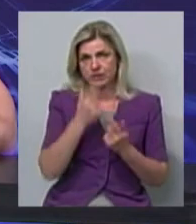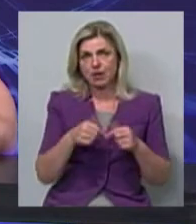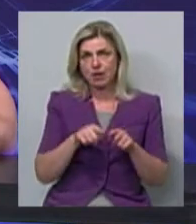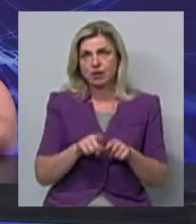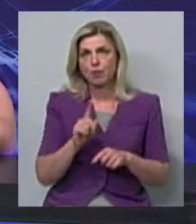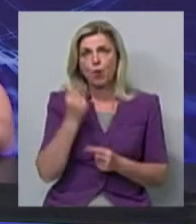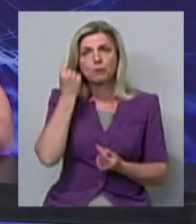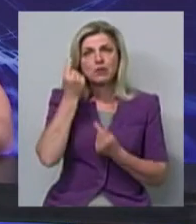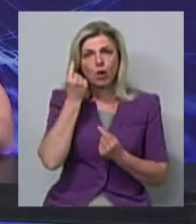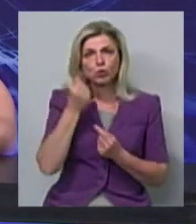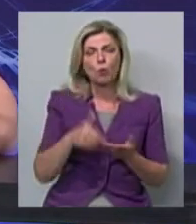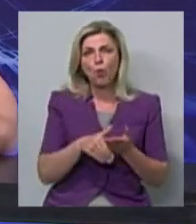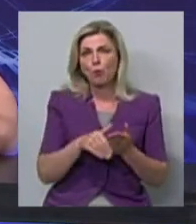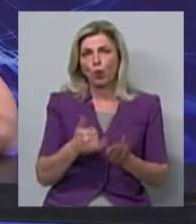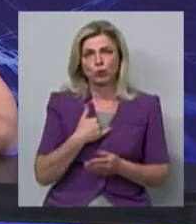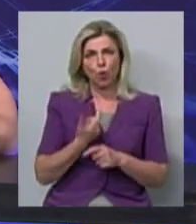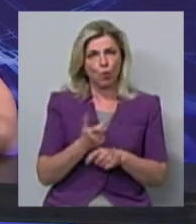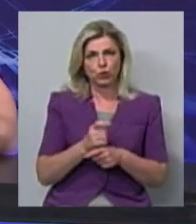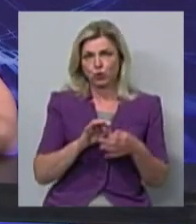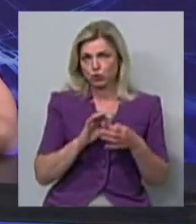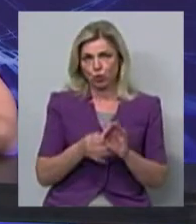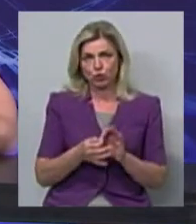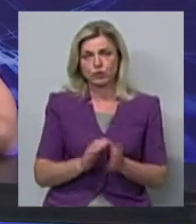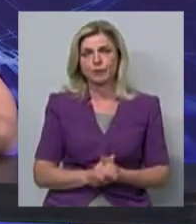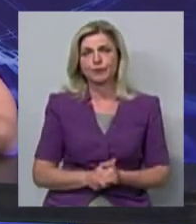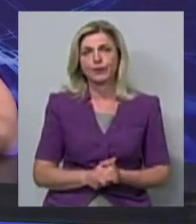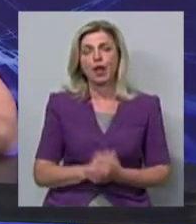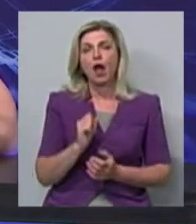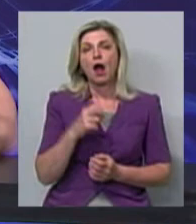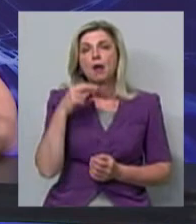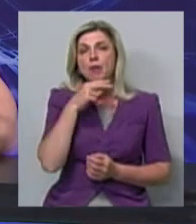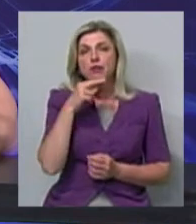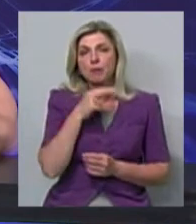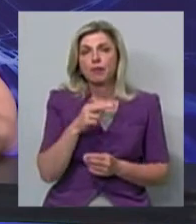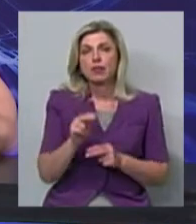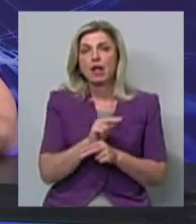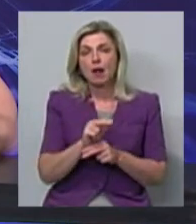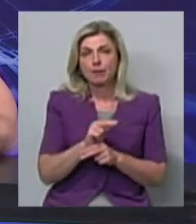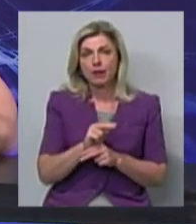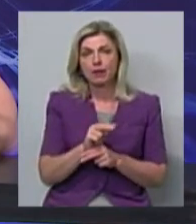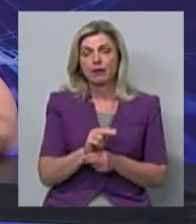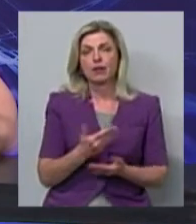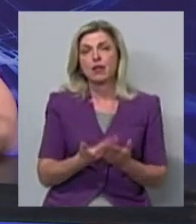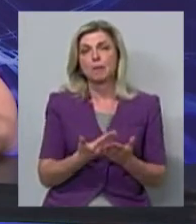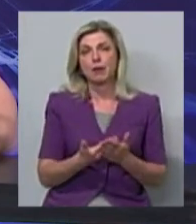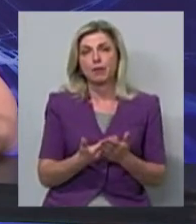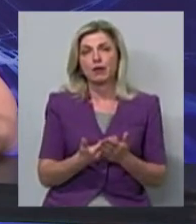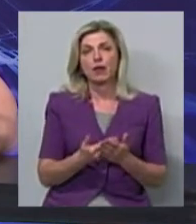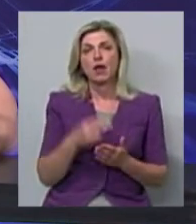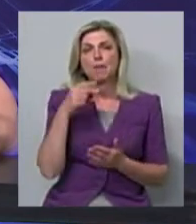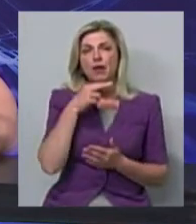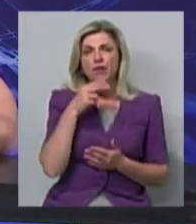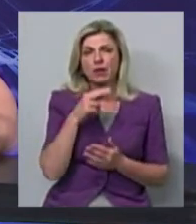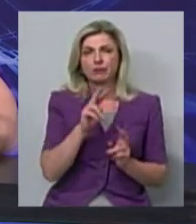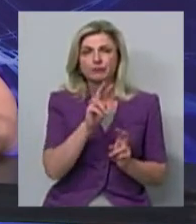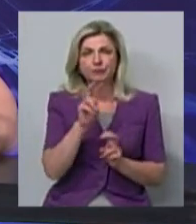вообще очень сложно. То, что касается медикаментозной терапии, например, тот же препарат